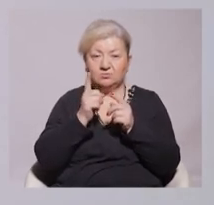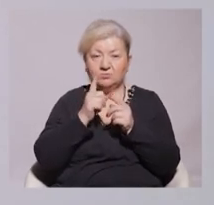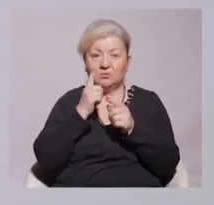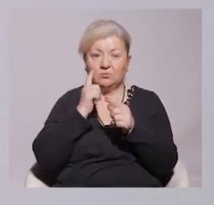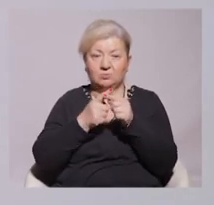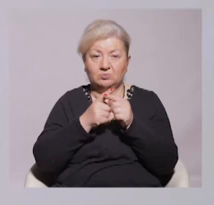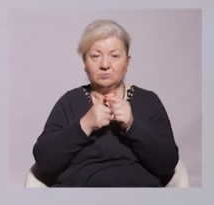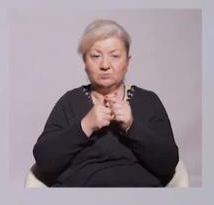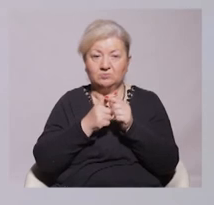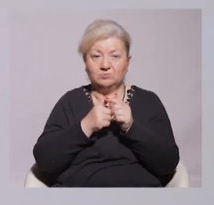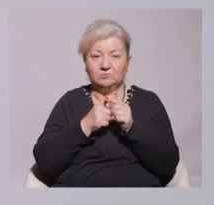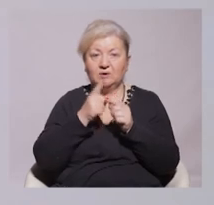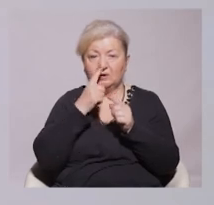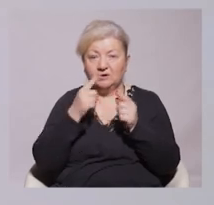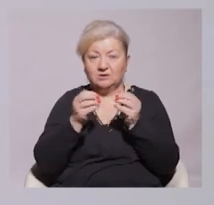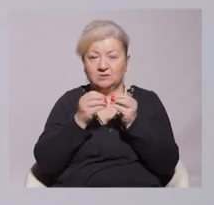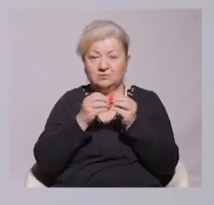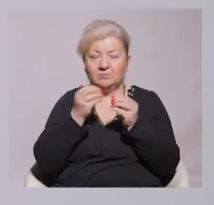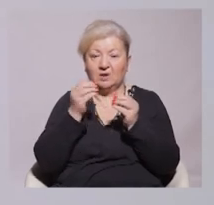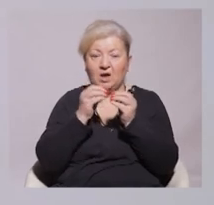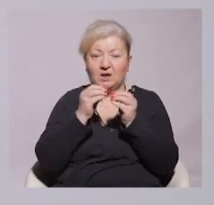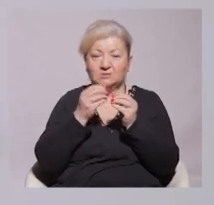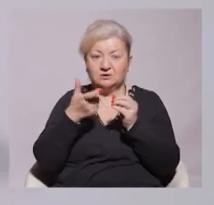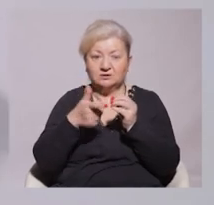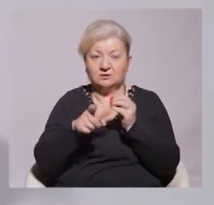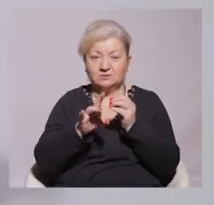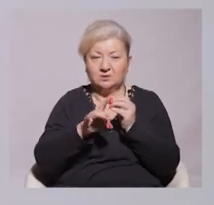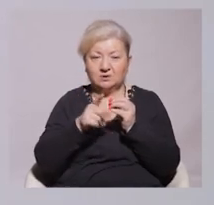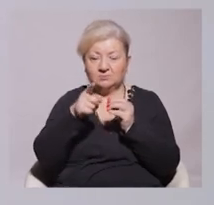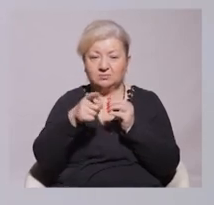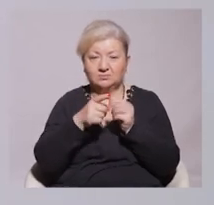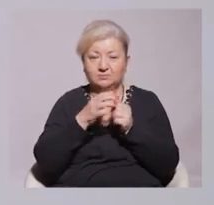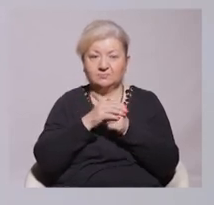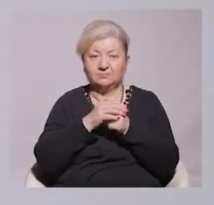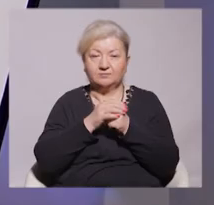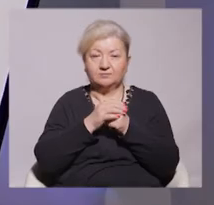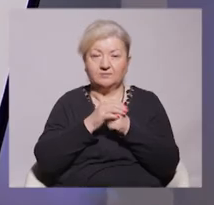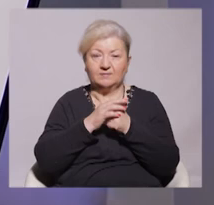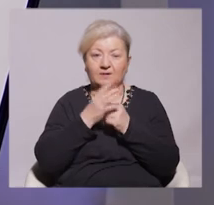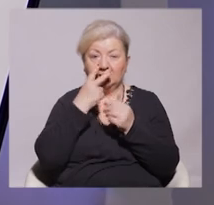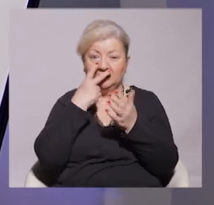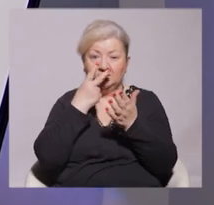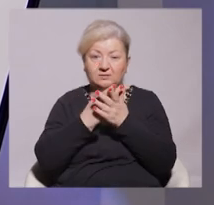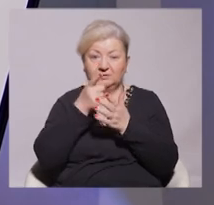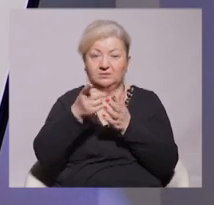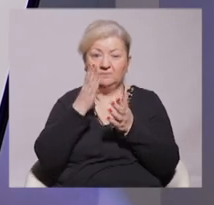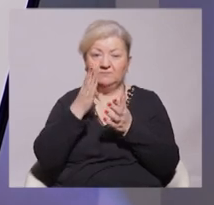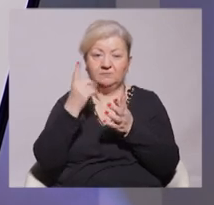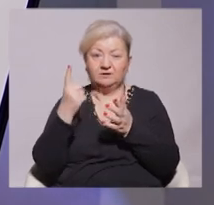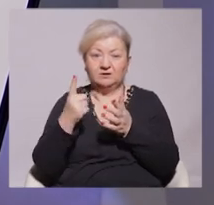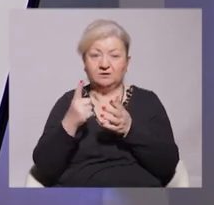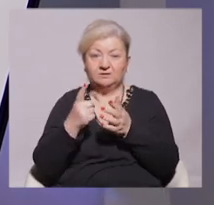პლუს იგივე 10 გრამი გამრავლებული ვიერთზე და როგორც ხედავთ, აქედან